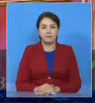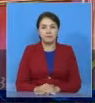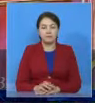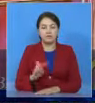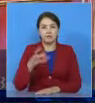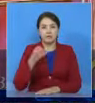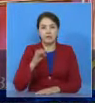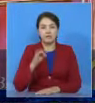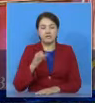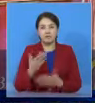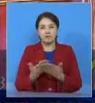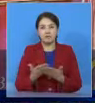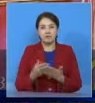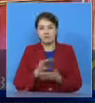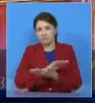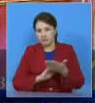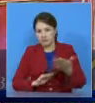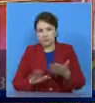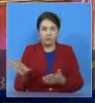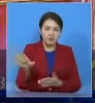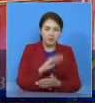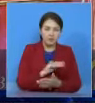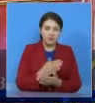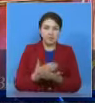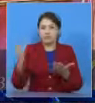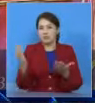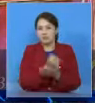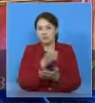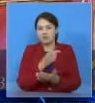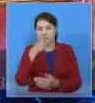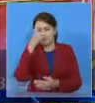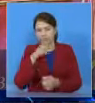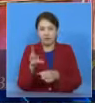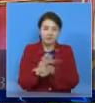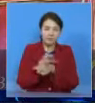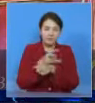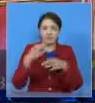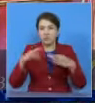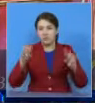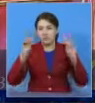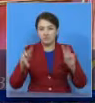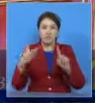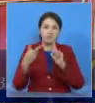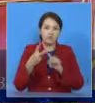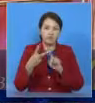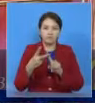Модельдер іздедім шыны керек, жаздым бәріне, сол тапқанымен фэшн форматында түсіріп еркін тақырып жібердім.